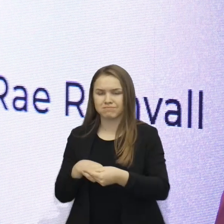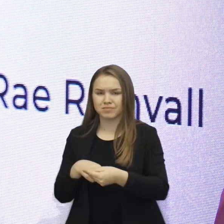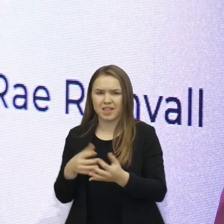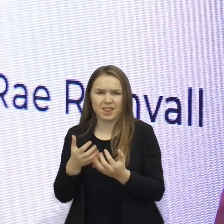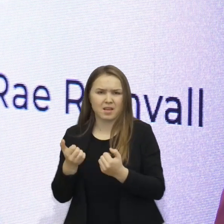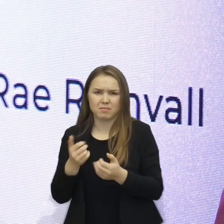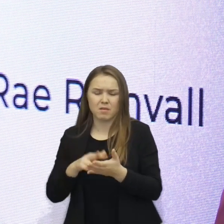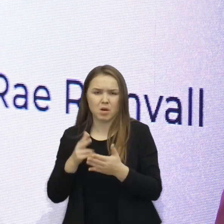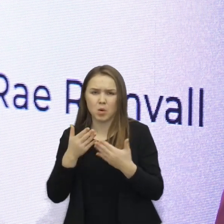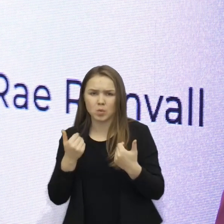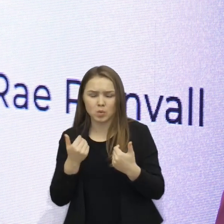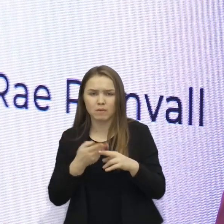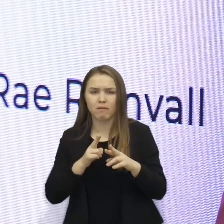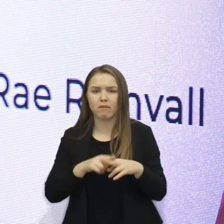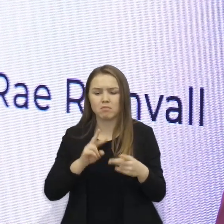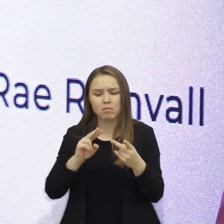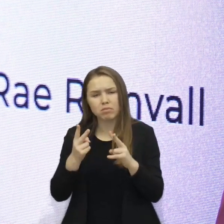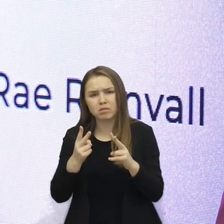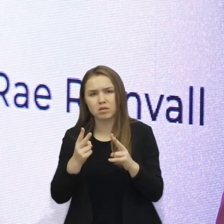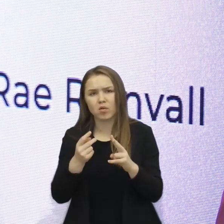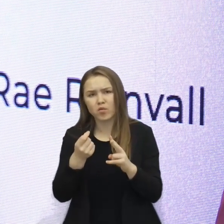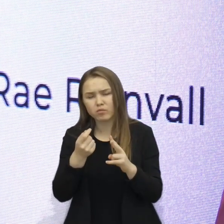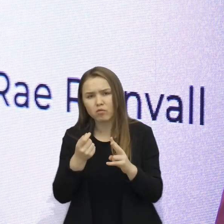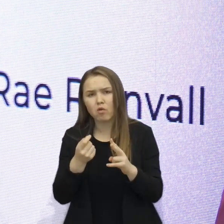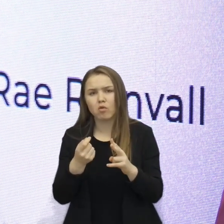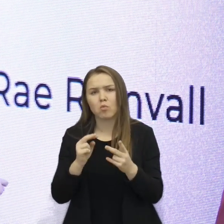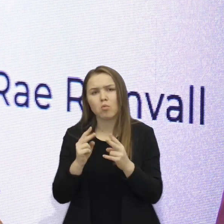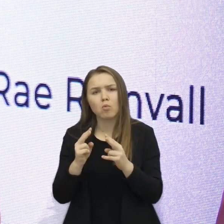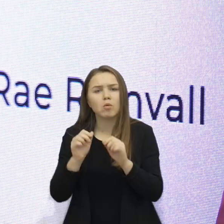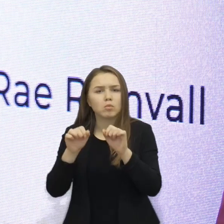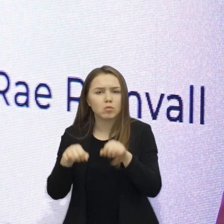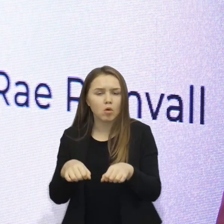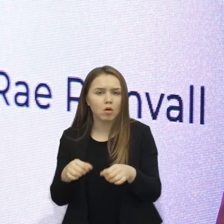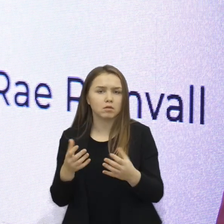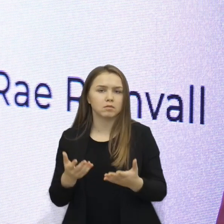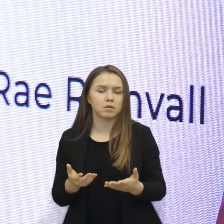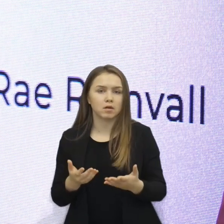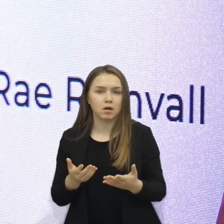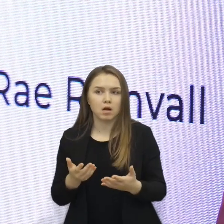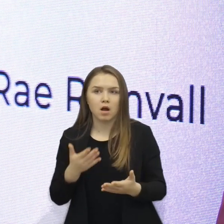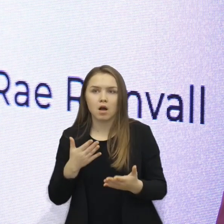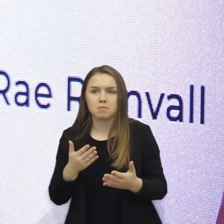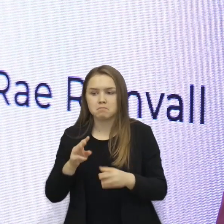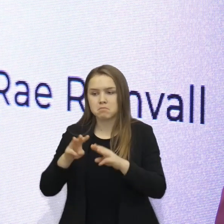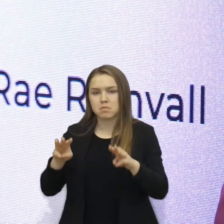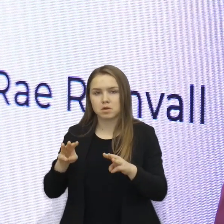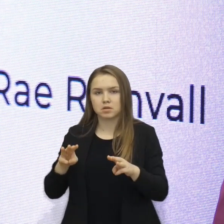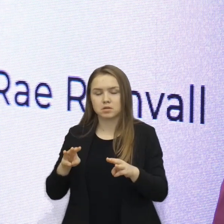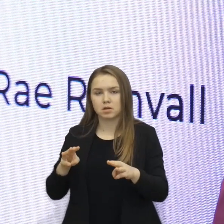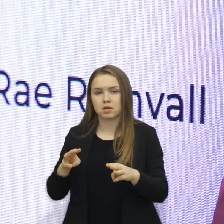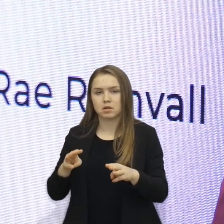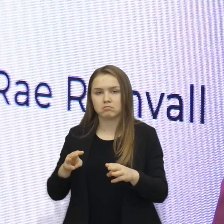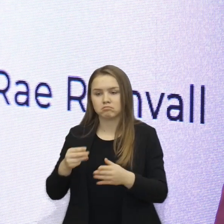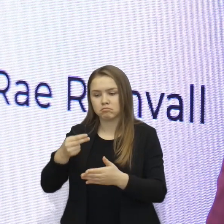galima, kažkaip mažesnius pakeitimus kažkokius padaryti, kuriuos lengviau, nežinau, per ministeriją kažkokį ministrų įsakymą